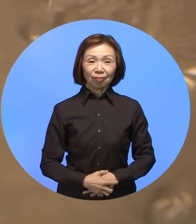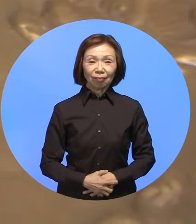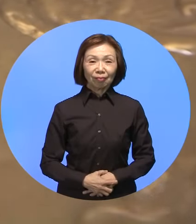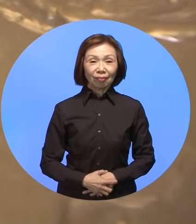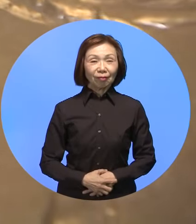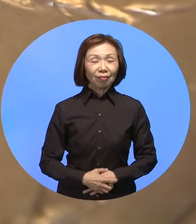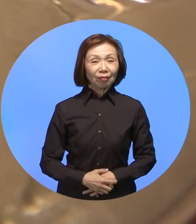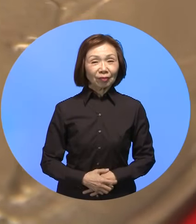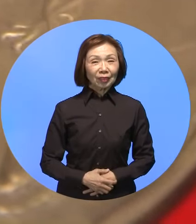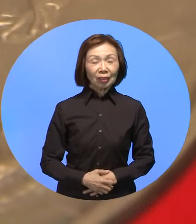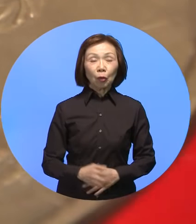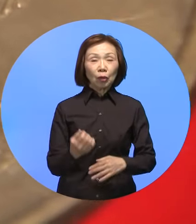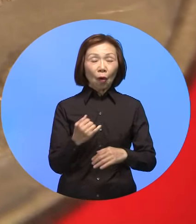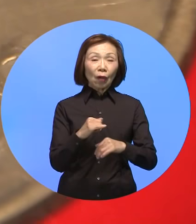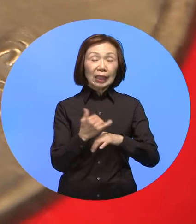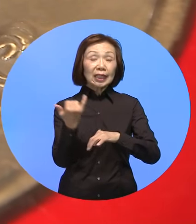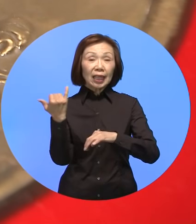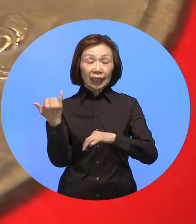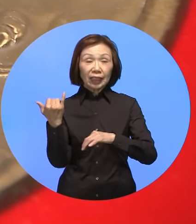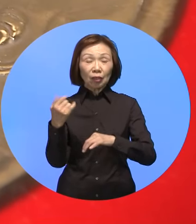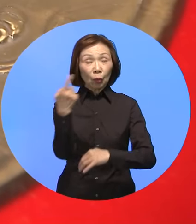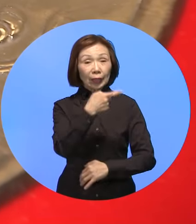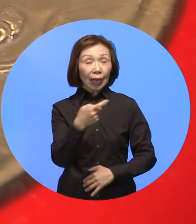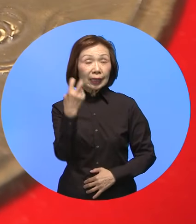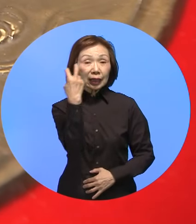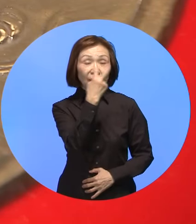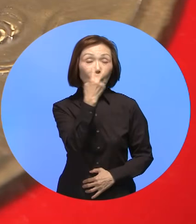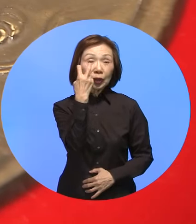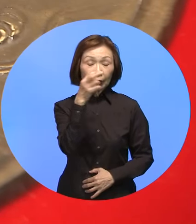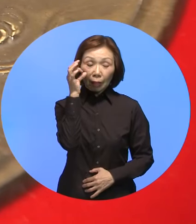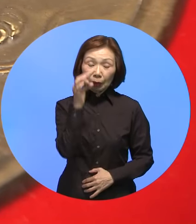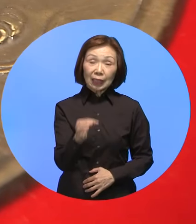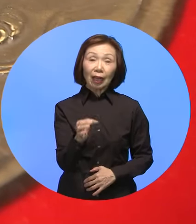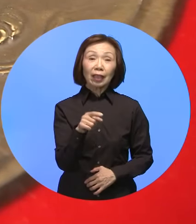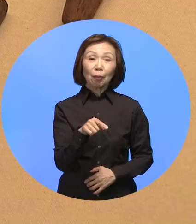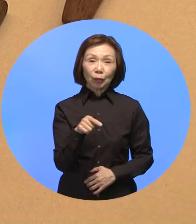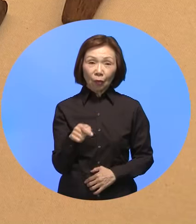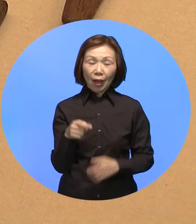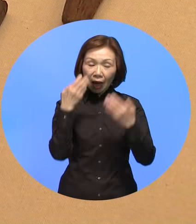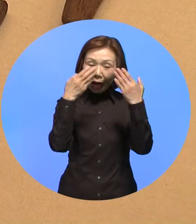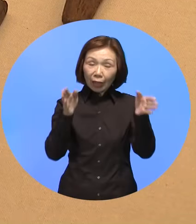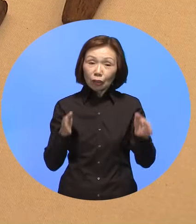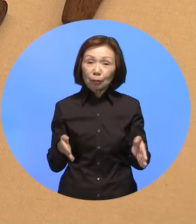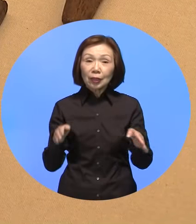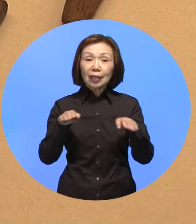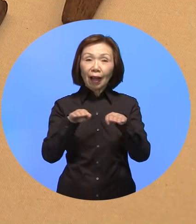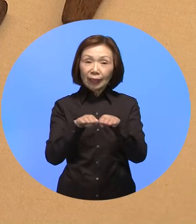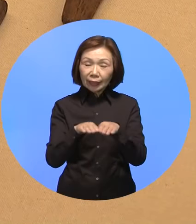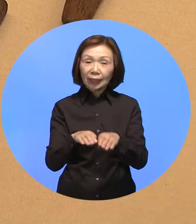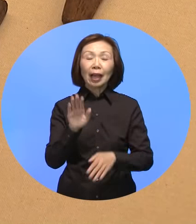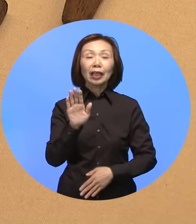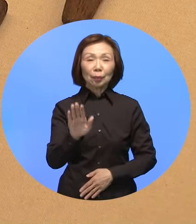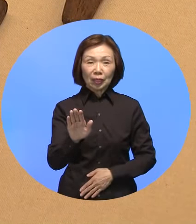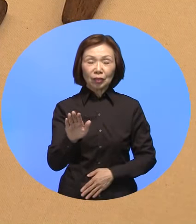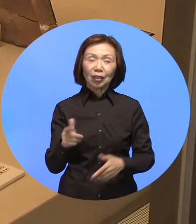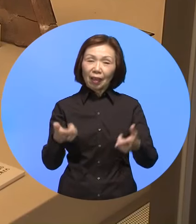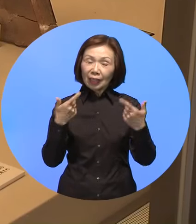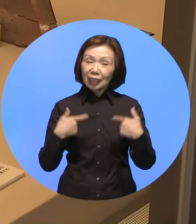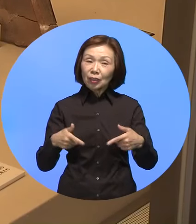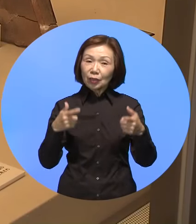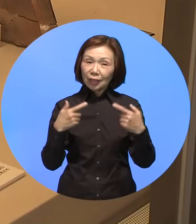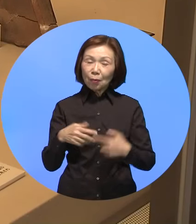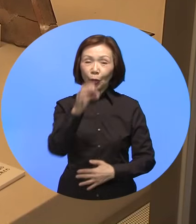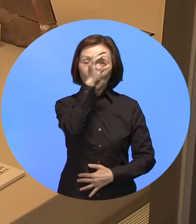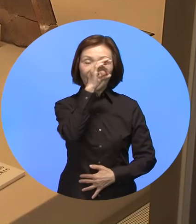ボタン島遺跡の第1次発掘調査の出土品は博物館に常設展示されておりいつでも見ることが